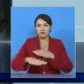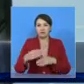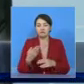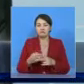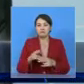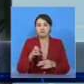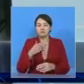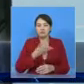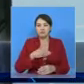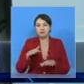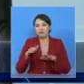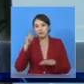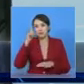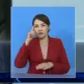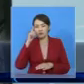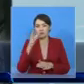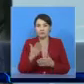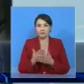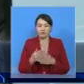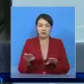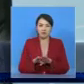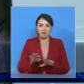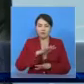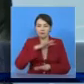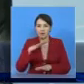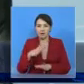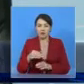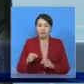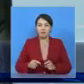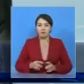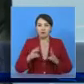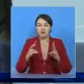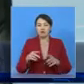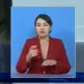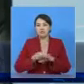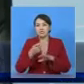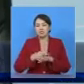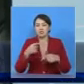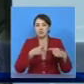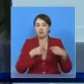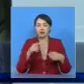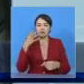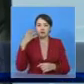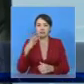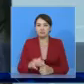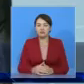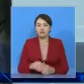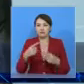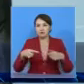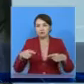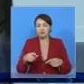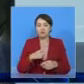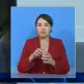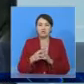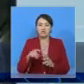по нашим расчетам, такое массовое повреждение картофеля, овощей и других сельскохозяйственных